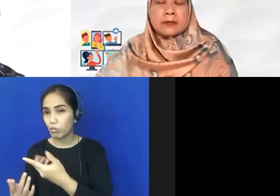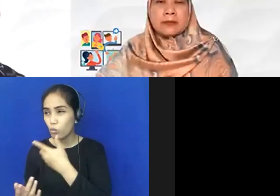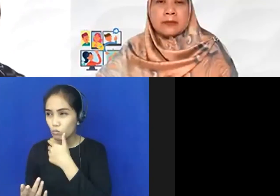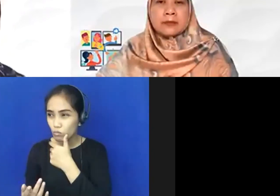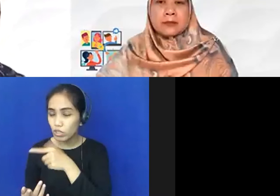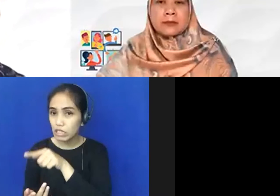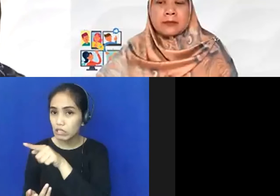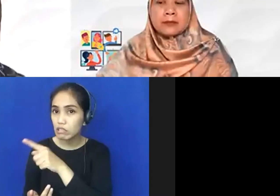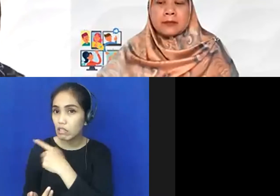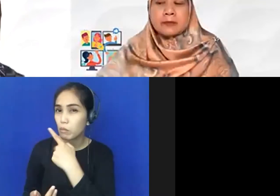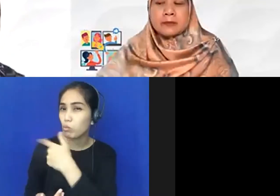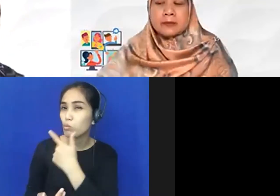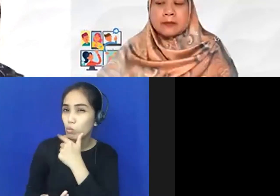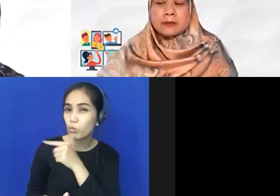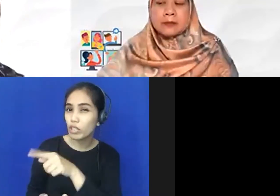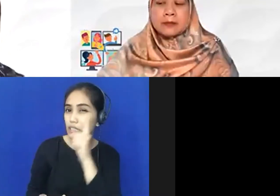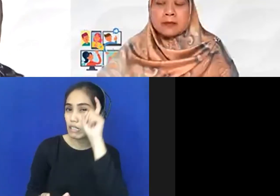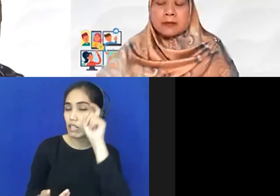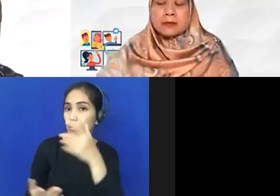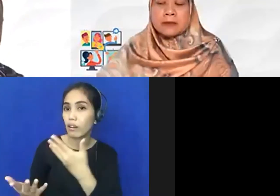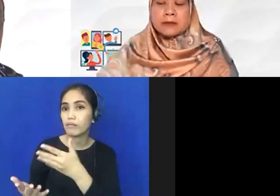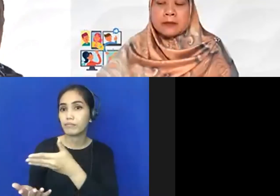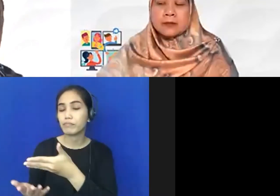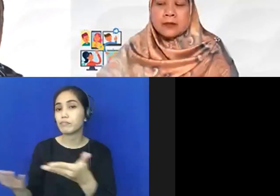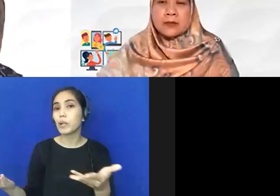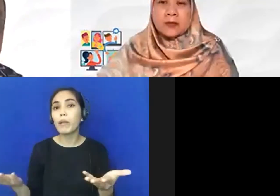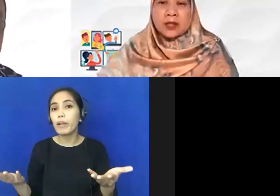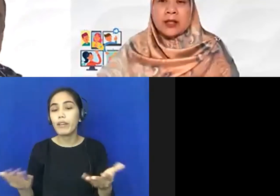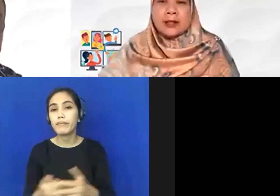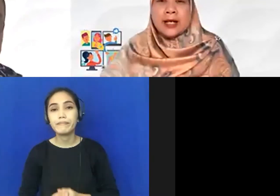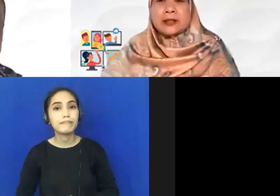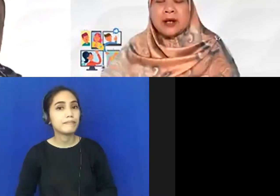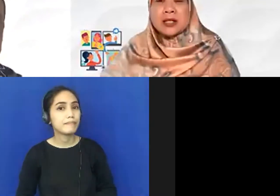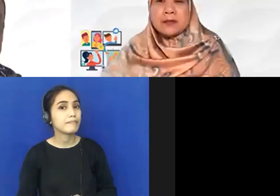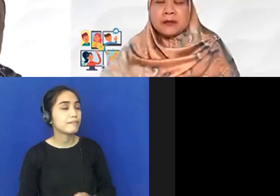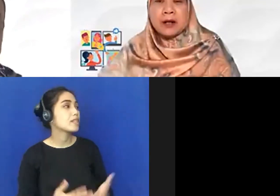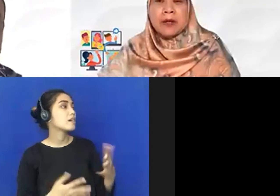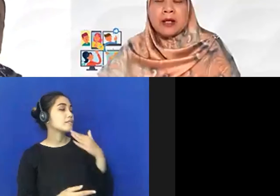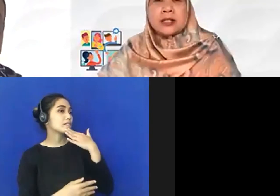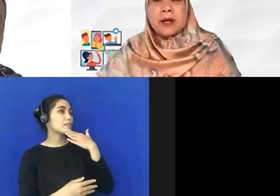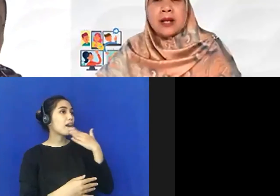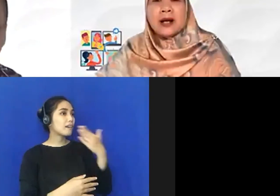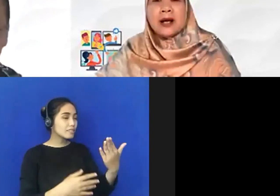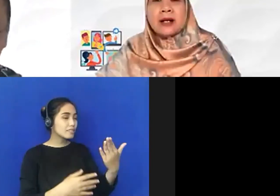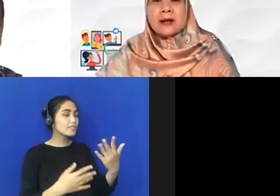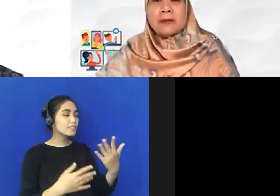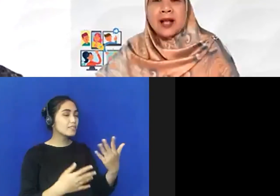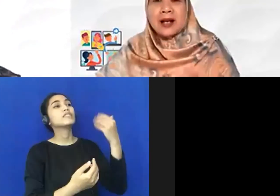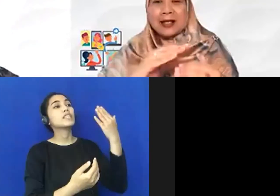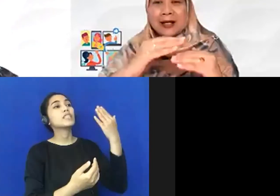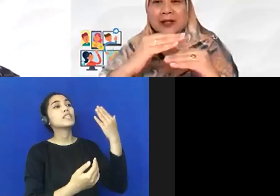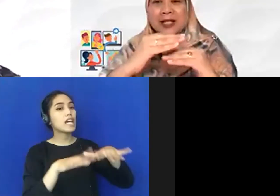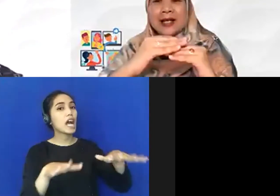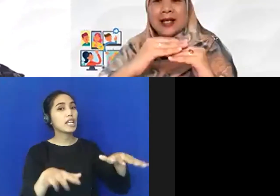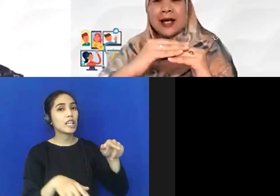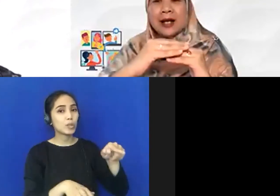bisa tahu, dan mungkin terutama pada diri mereka atau mungkin bagi anak mereka. Itu sih Bu. Ya, terima kasih Mas Bram. Jadi pada